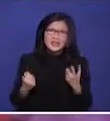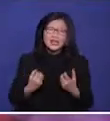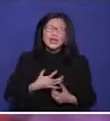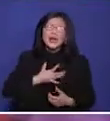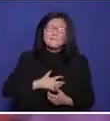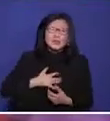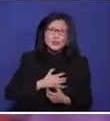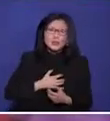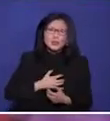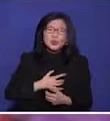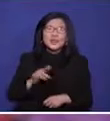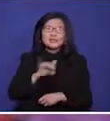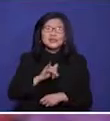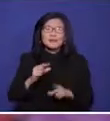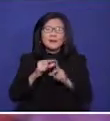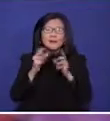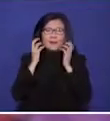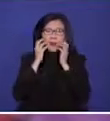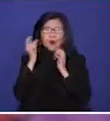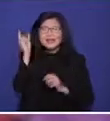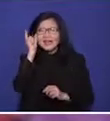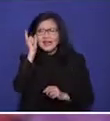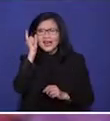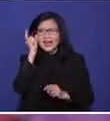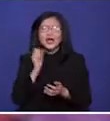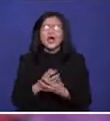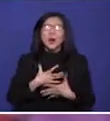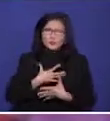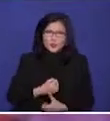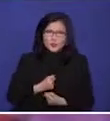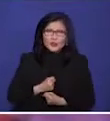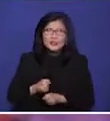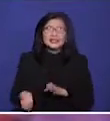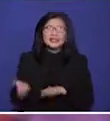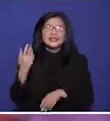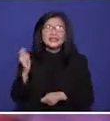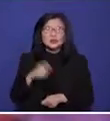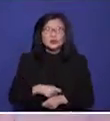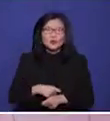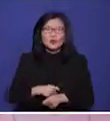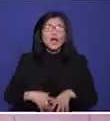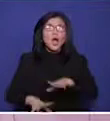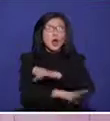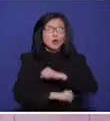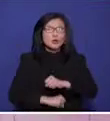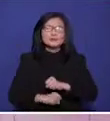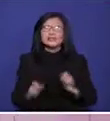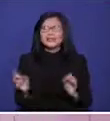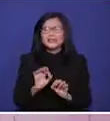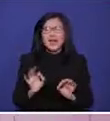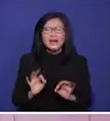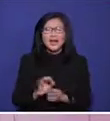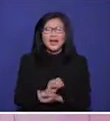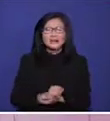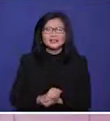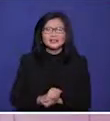bersama Prabowo Sandi, insya Allah kita tegakkan hukum, kita pastikan tidak ada korupsi lagi. Waktunya kita habis. Kita pastikan Indonesia jaya. Waktunya